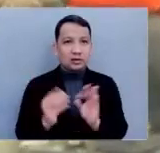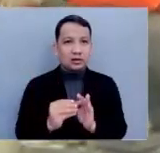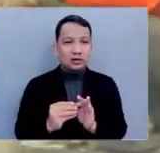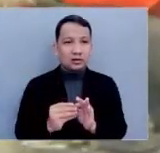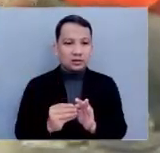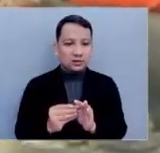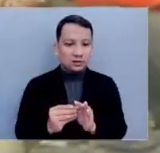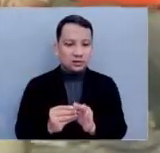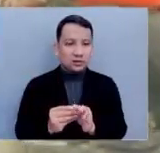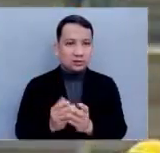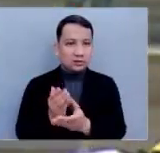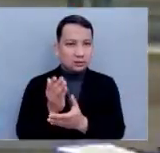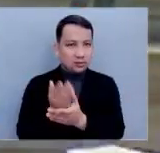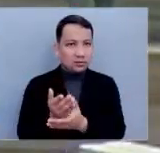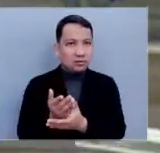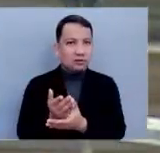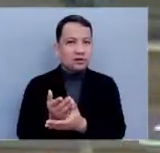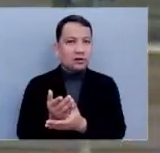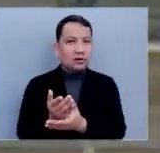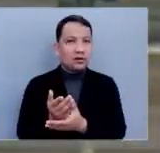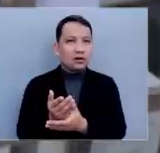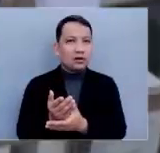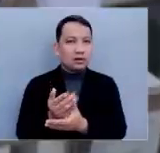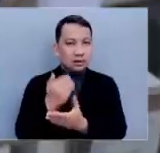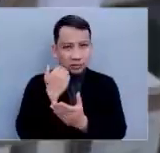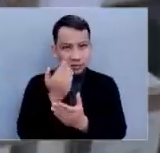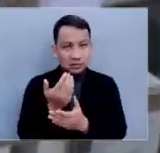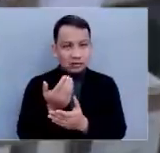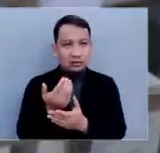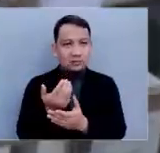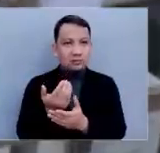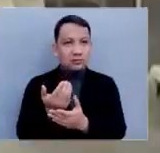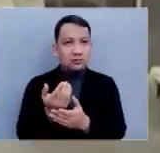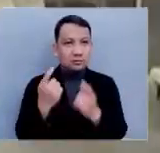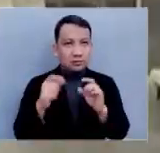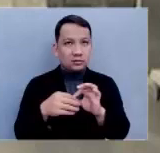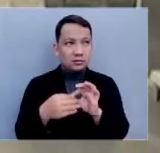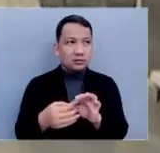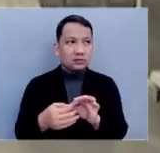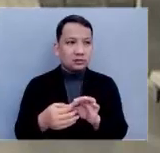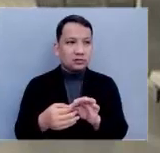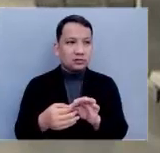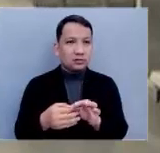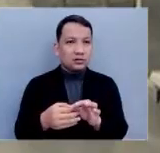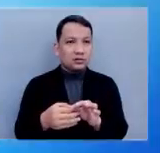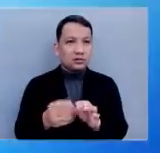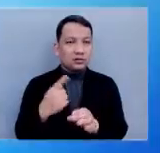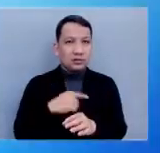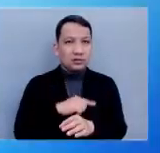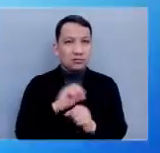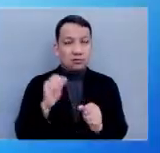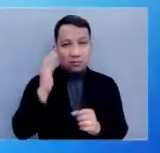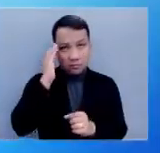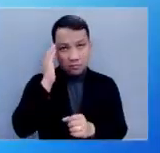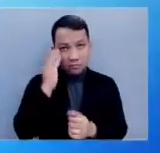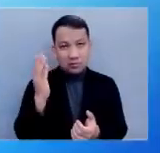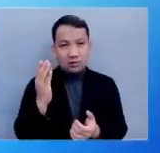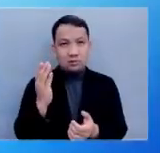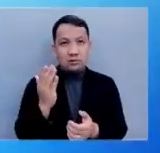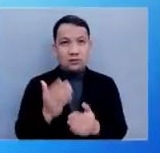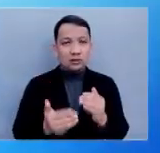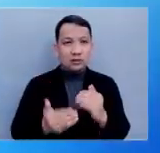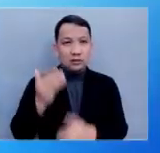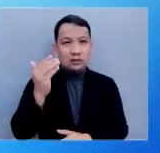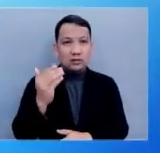lalo na yung mga night shift na umaasa sa pampagising instant lakas sa murang halaga. Pero alam mo ba, mataas ang levels